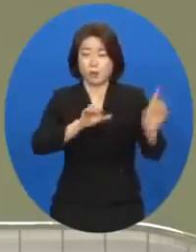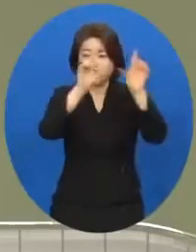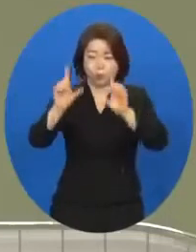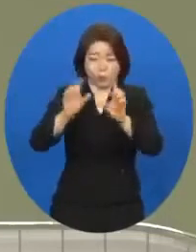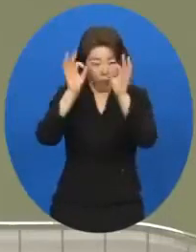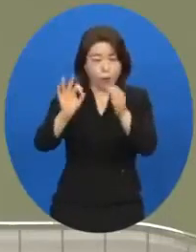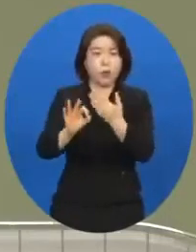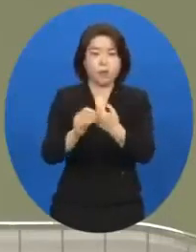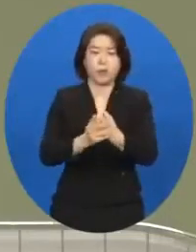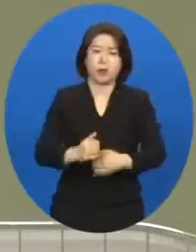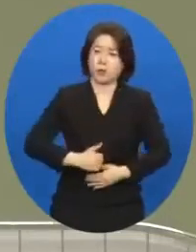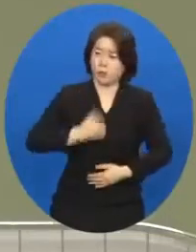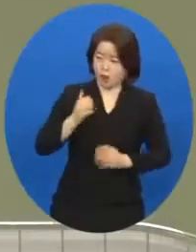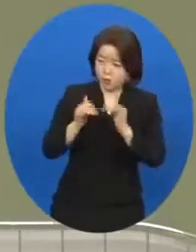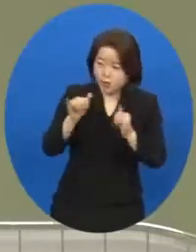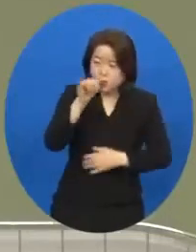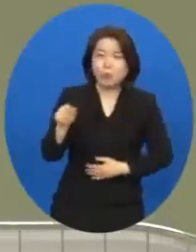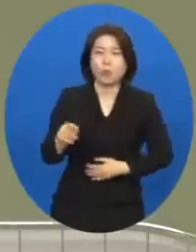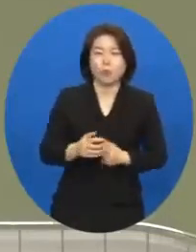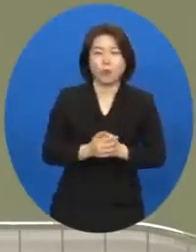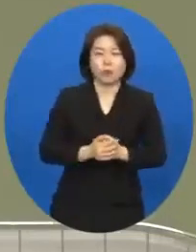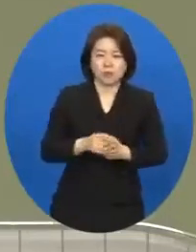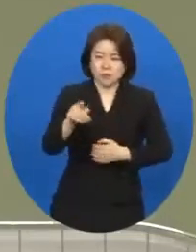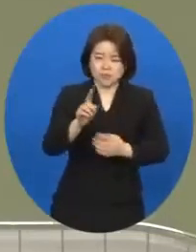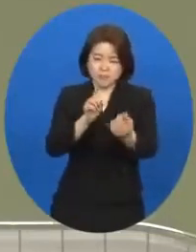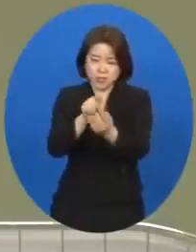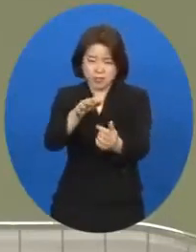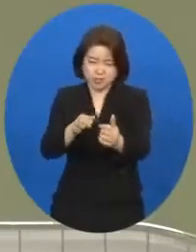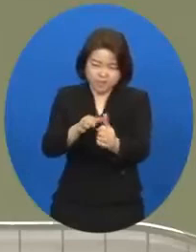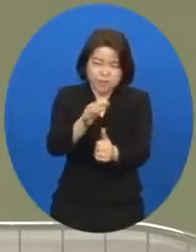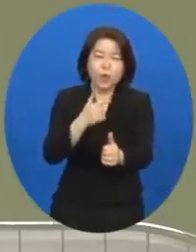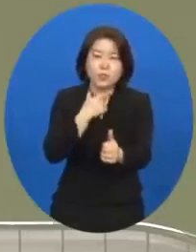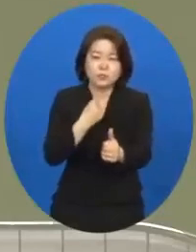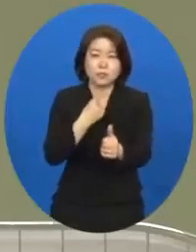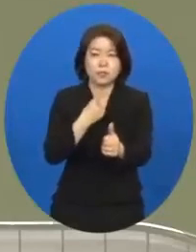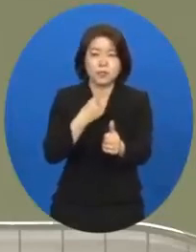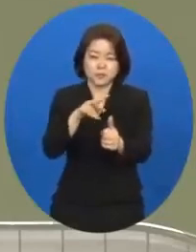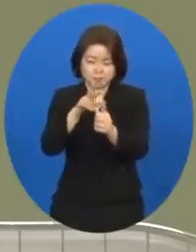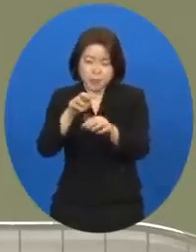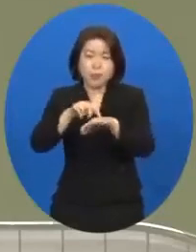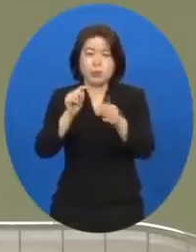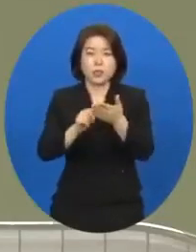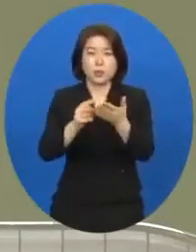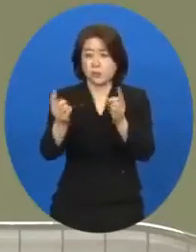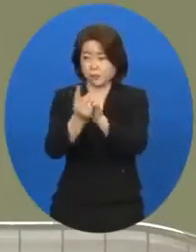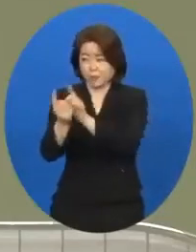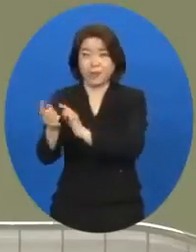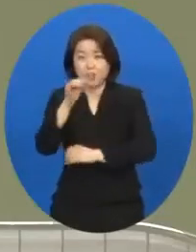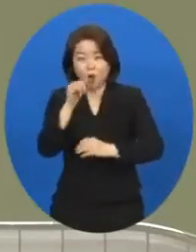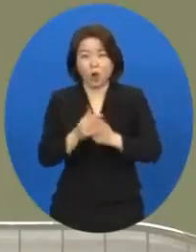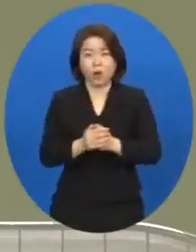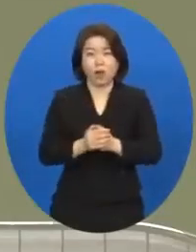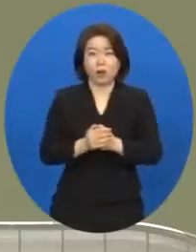보면 화나는 사람도 있고 정말 죽이고 싶도록 미운 사람도 있게 마련인데